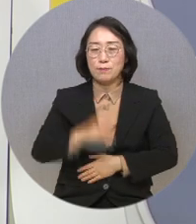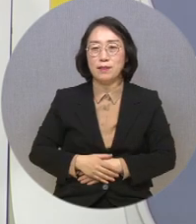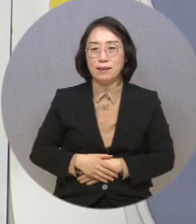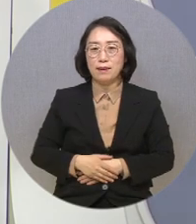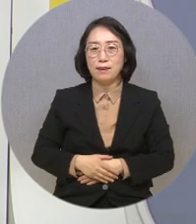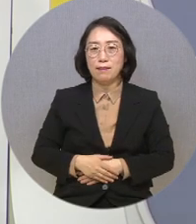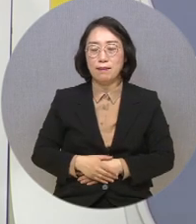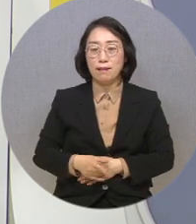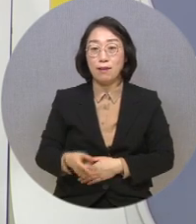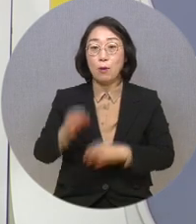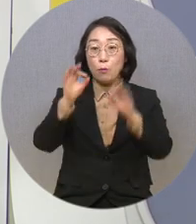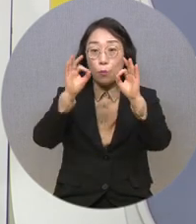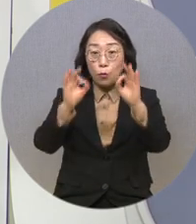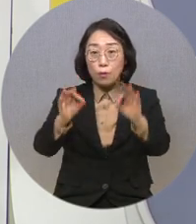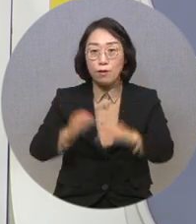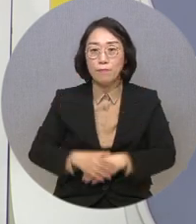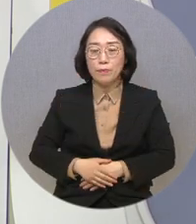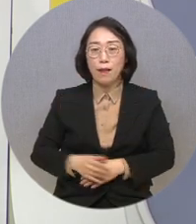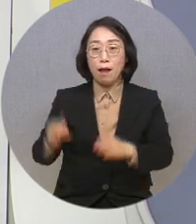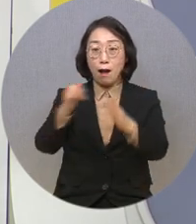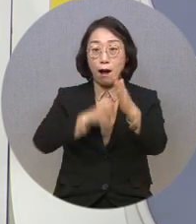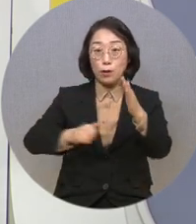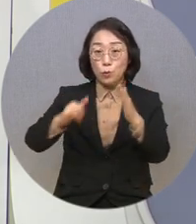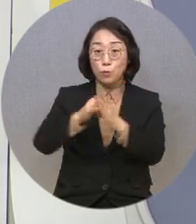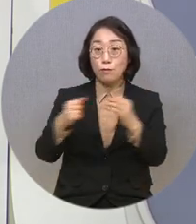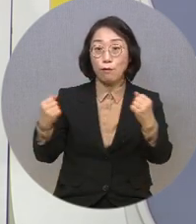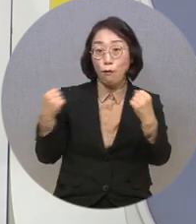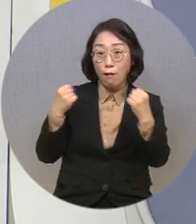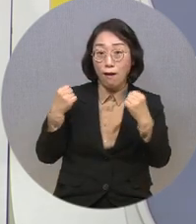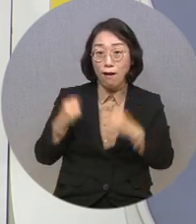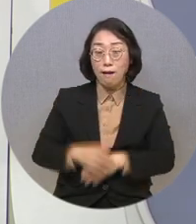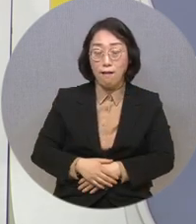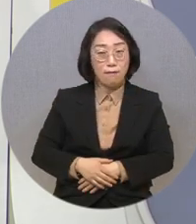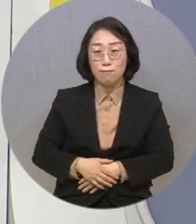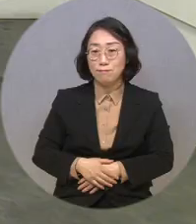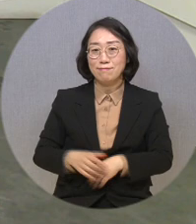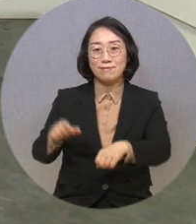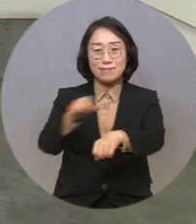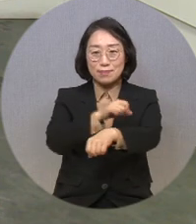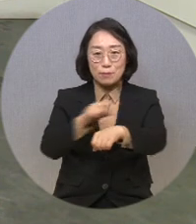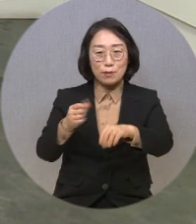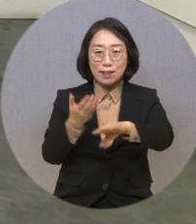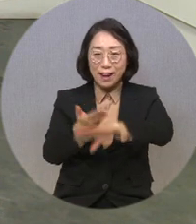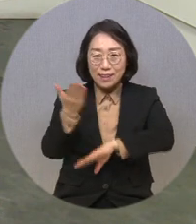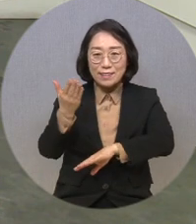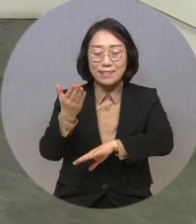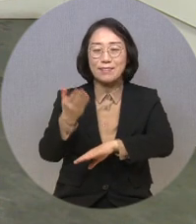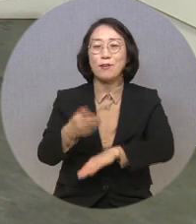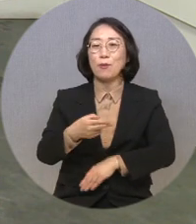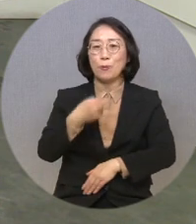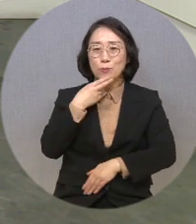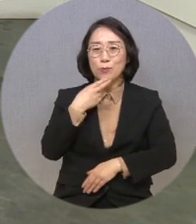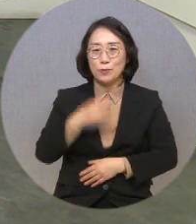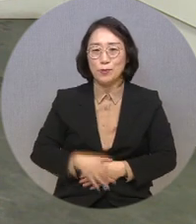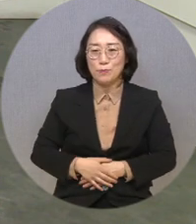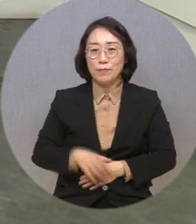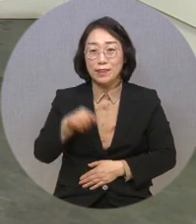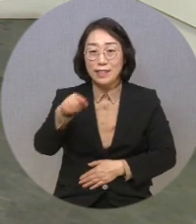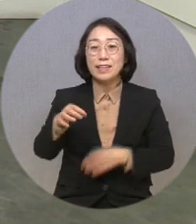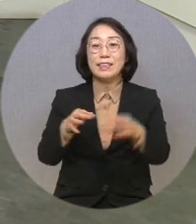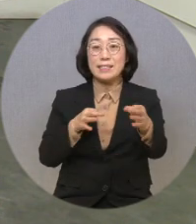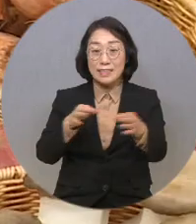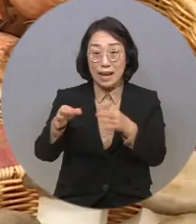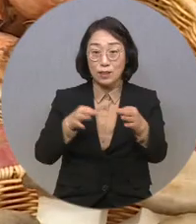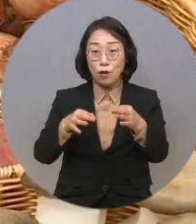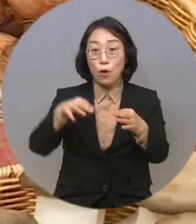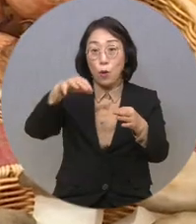이렇게 하시다 보면은 뭐 가족들의 건강 뭐 따로 챙겨야 될까요? 필요 없습니다. 남도장터에